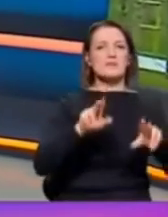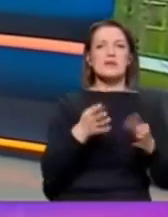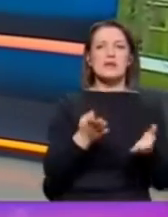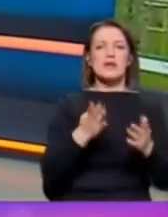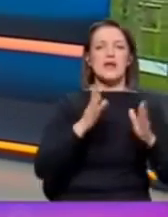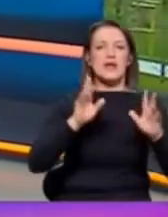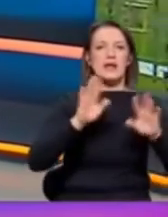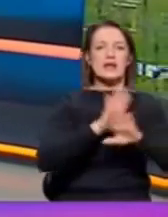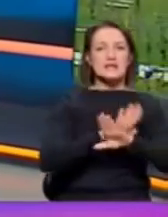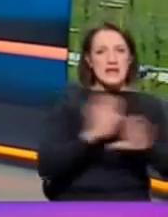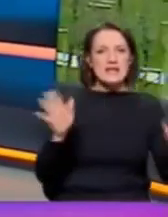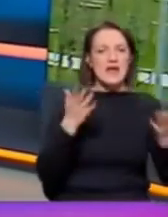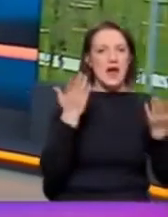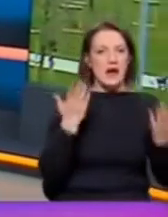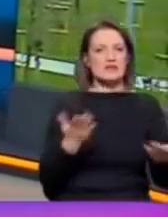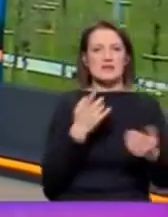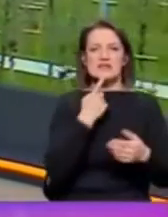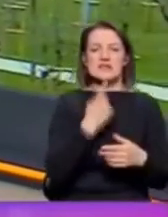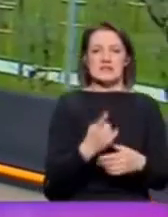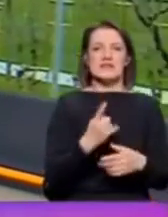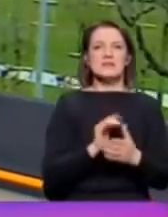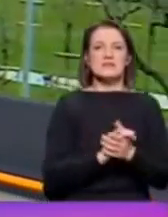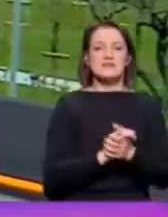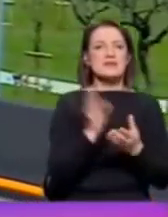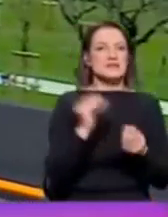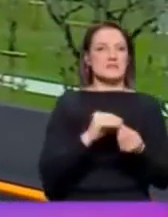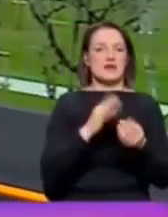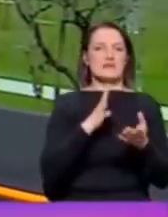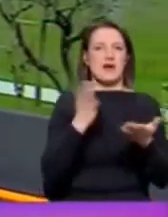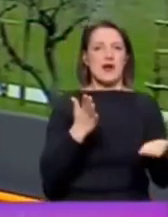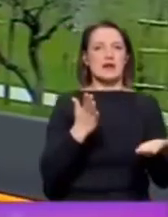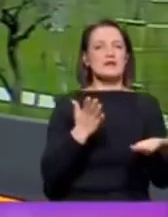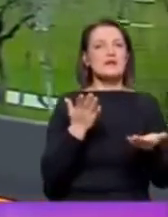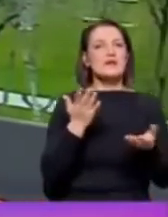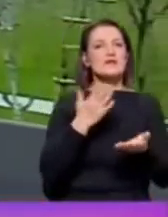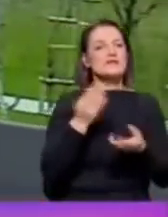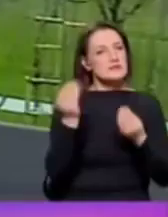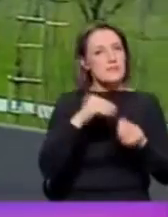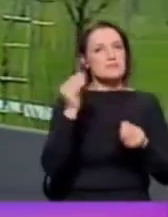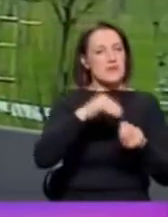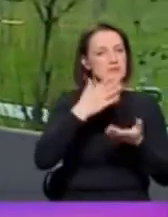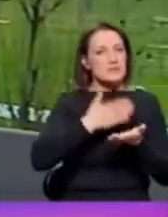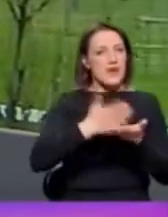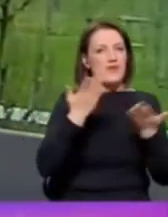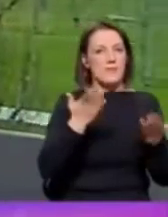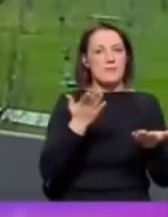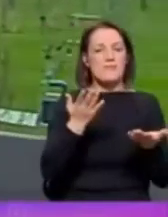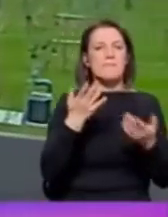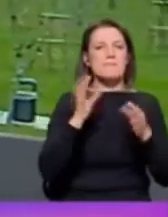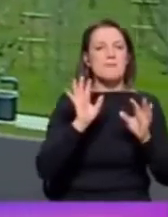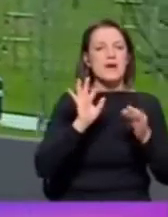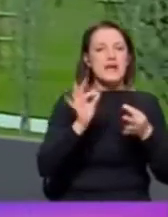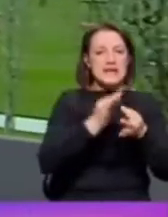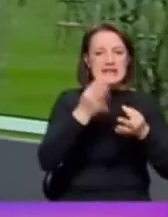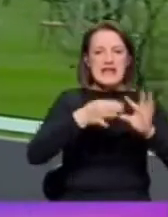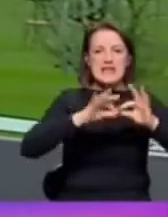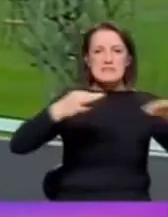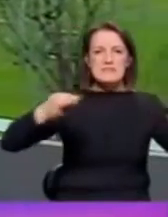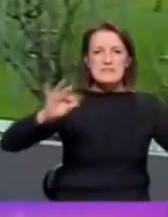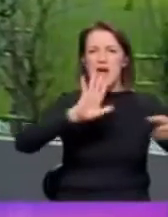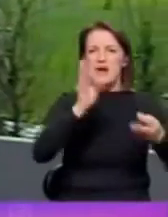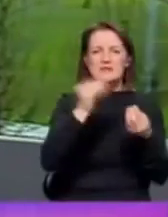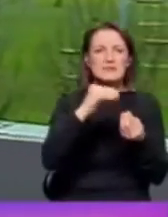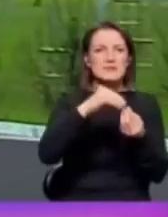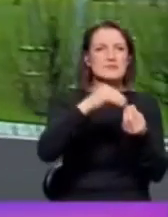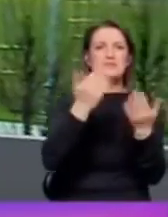Yeter artık dedirten noktaya geldiğimiz zamlar ve devam ediyor Devam edecek maalesef ve herşeye